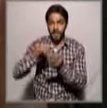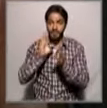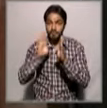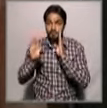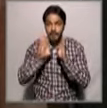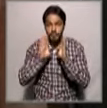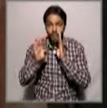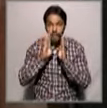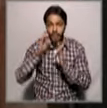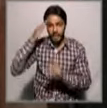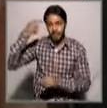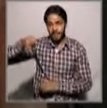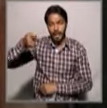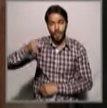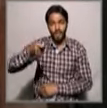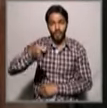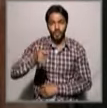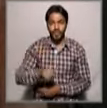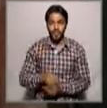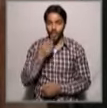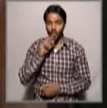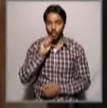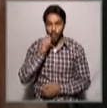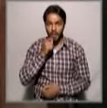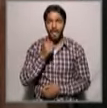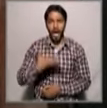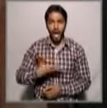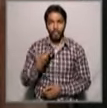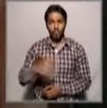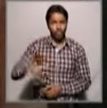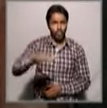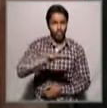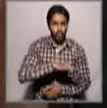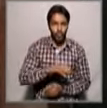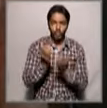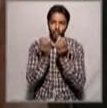وسلم وادعوا لي بظهر الغيب. صلى الله يغفر لنا